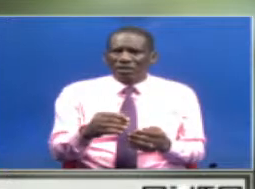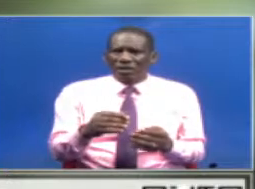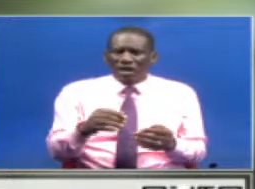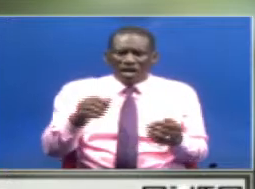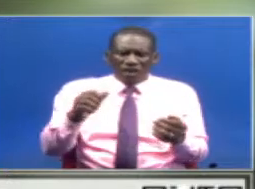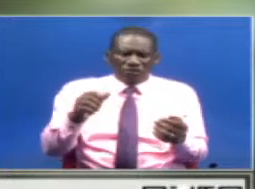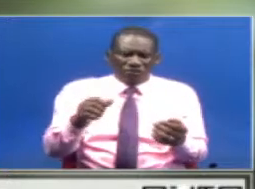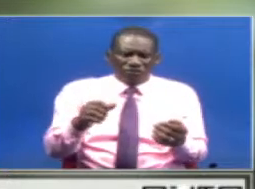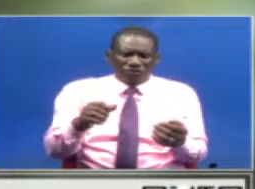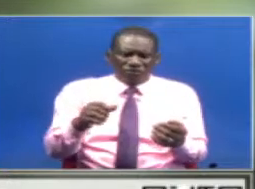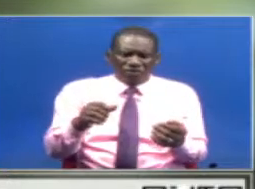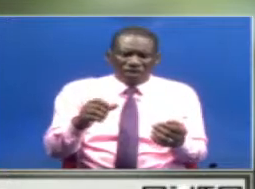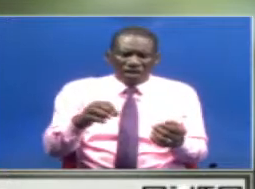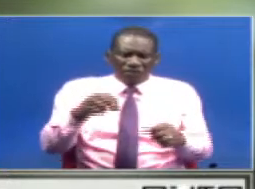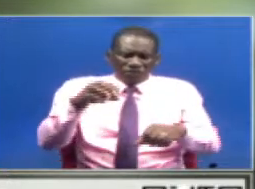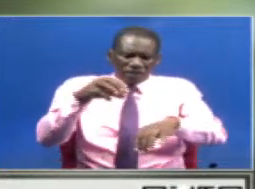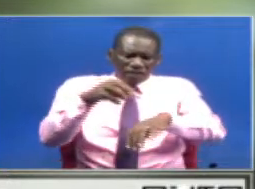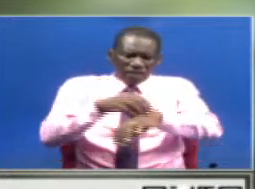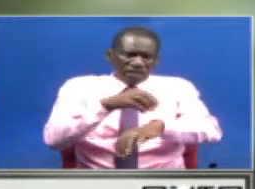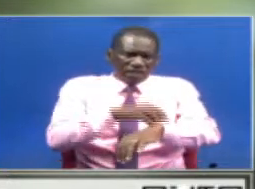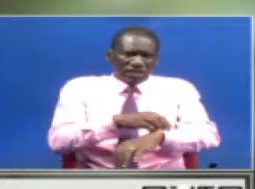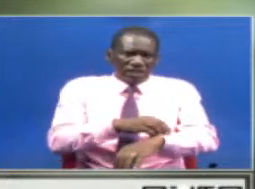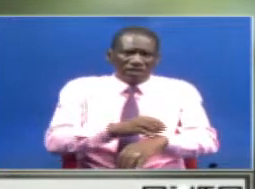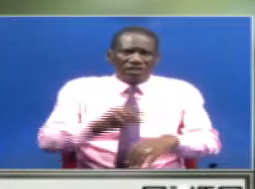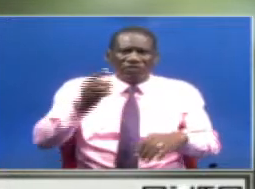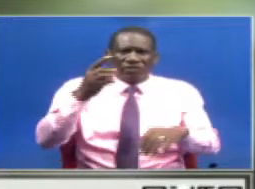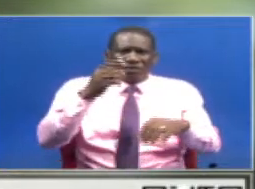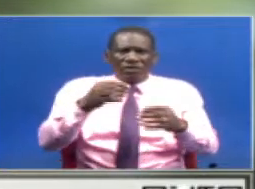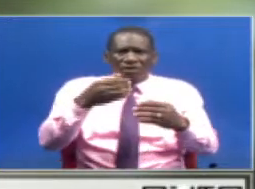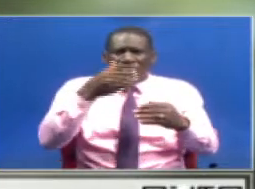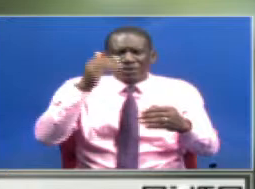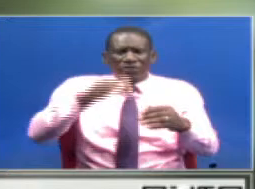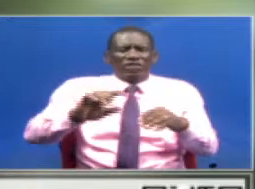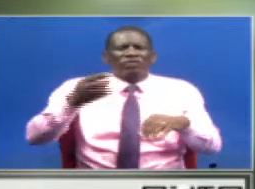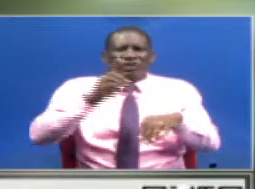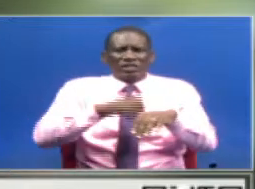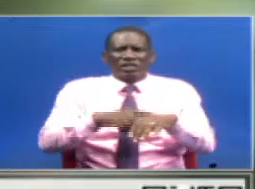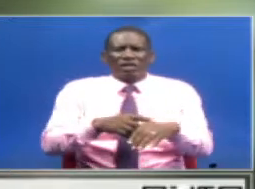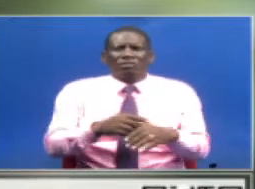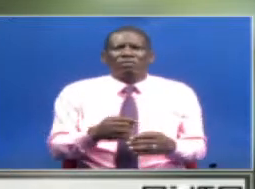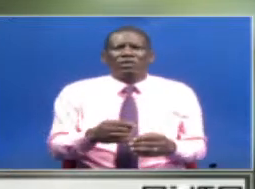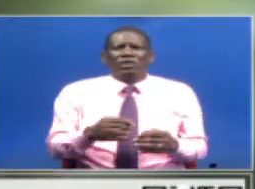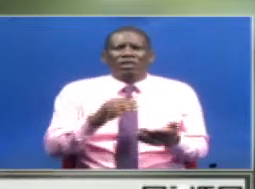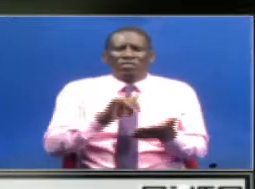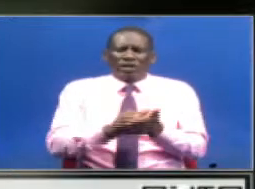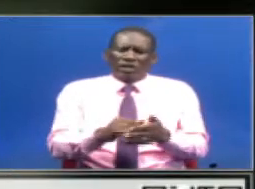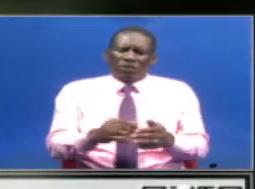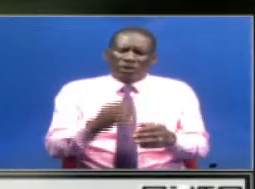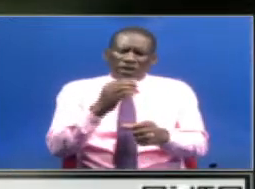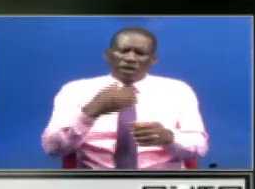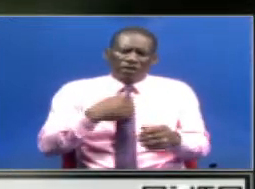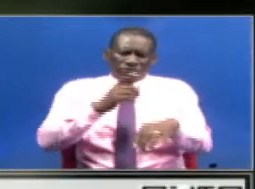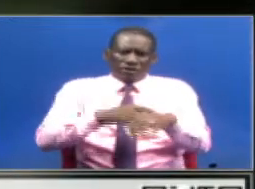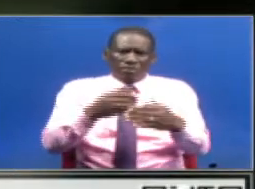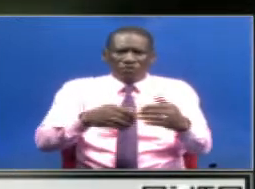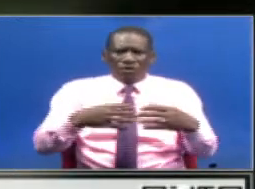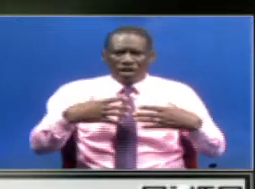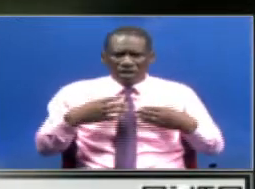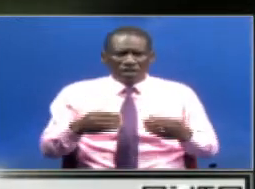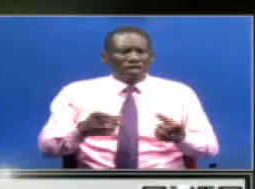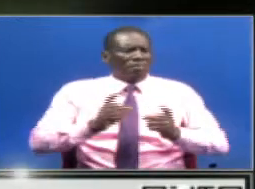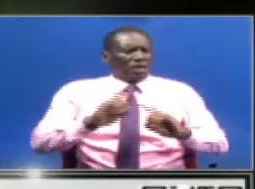nimedamage vibaya sana kuliko for the first time venye ilikuwa, na ita take time by the time ipone. Sijaridhika na